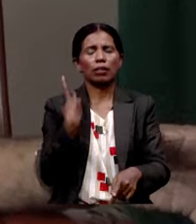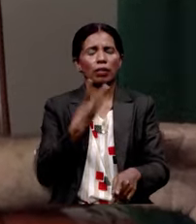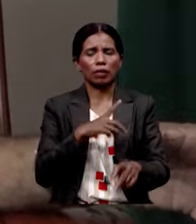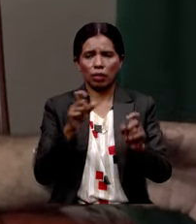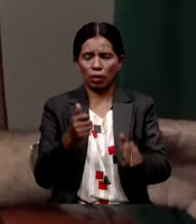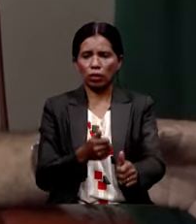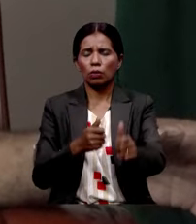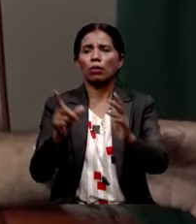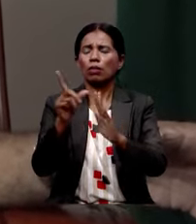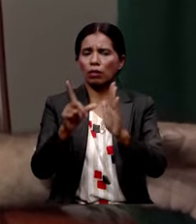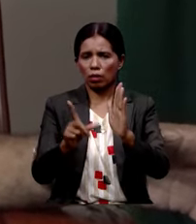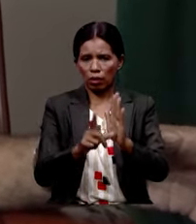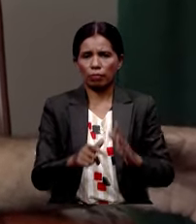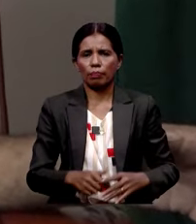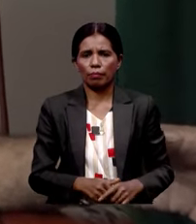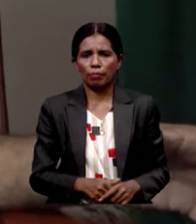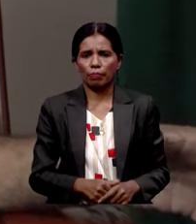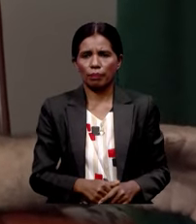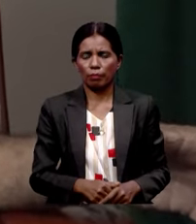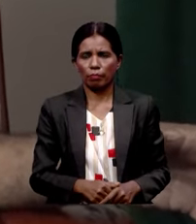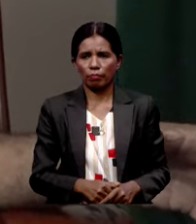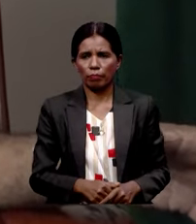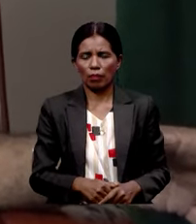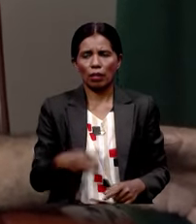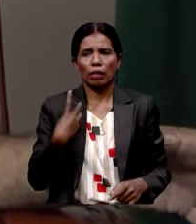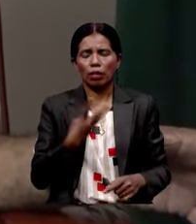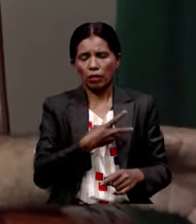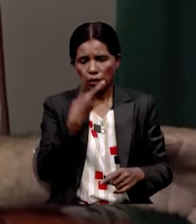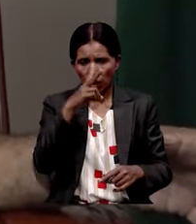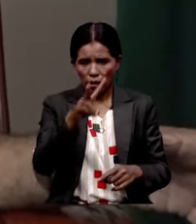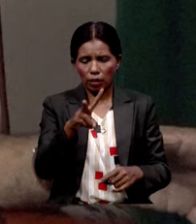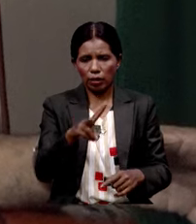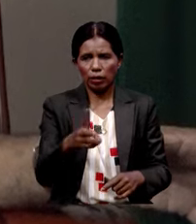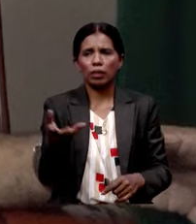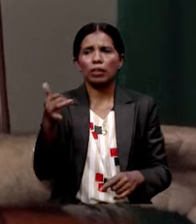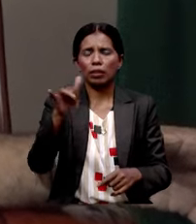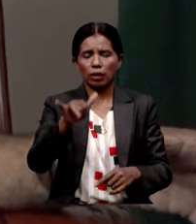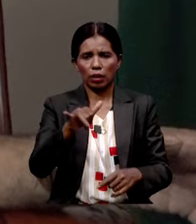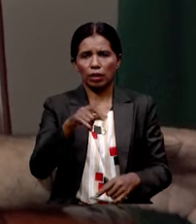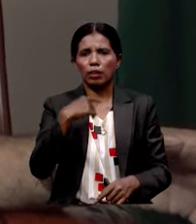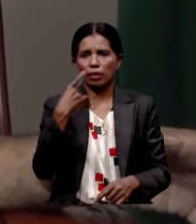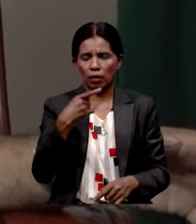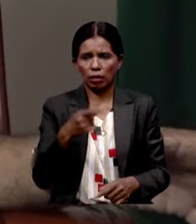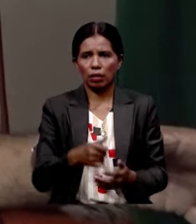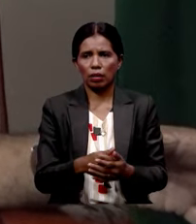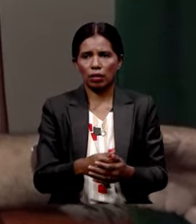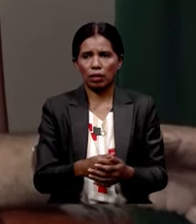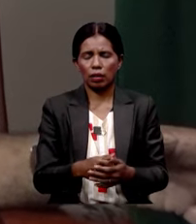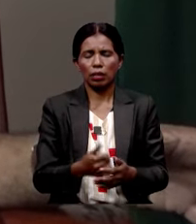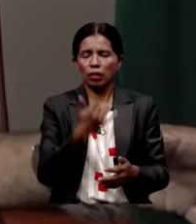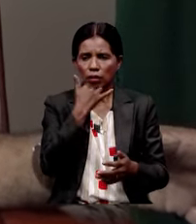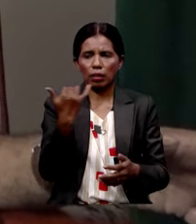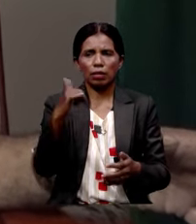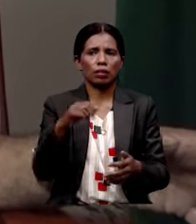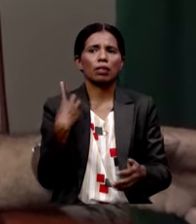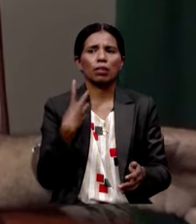sana ne gale ne proses itu ida ne ne be ita re sira ida nebe irregular ki sira ita